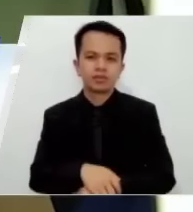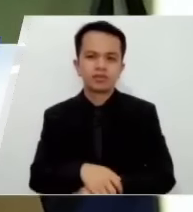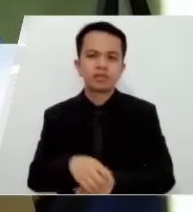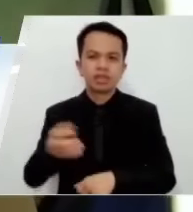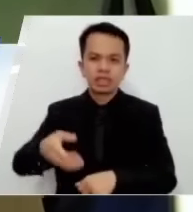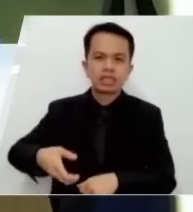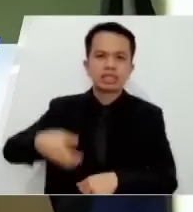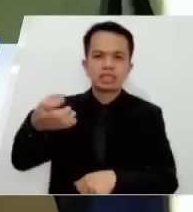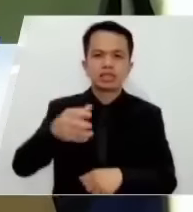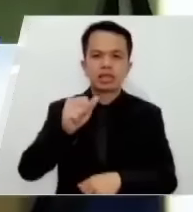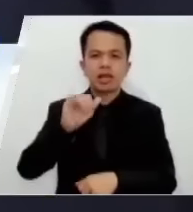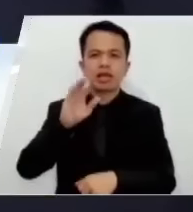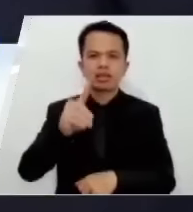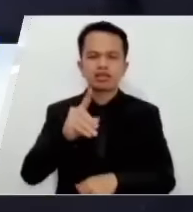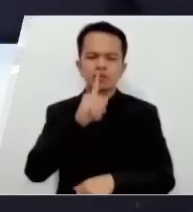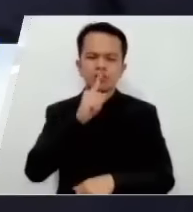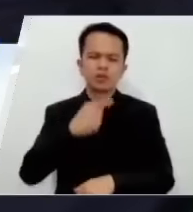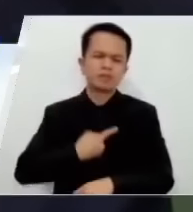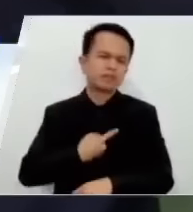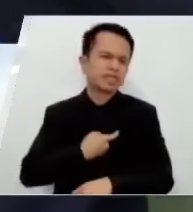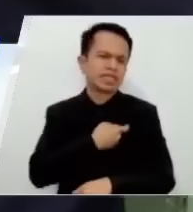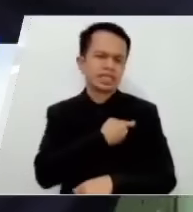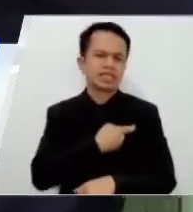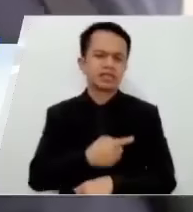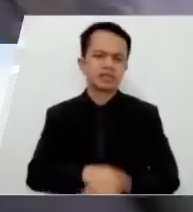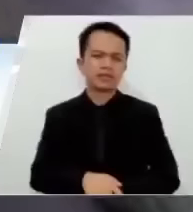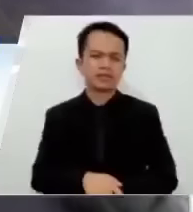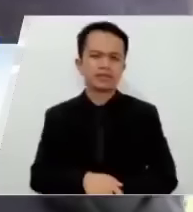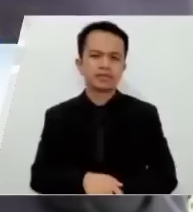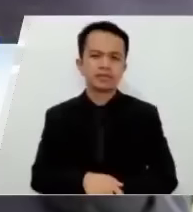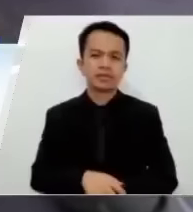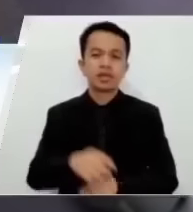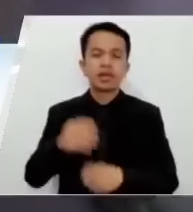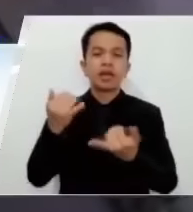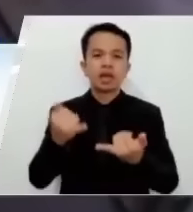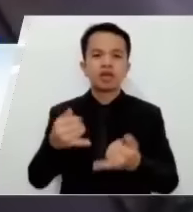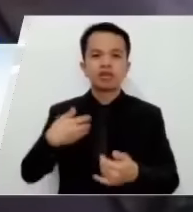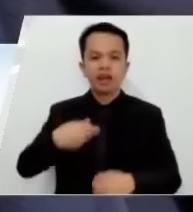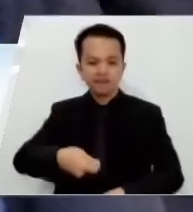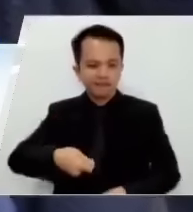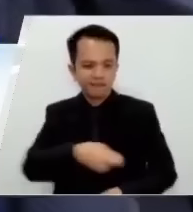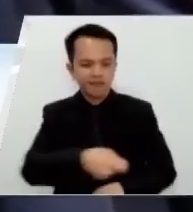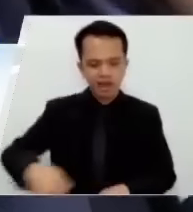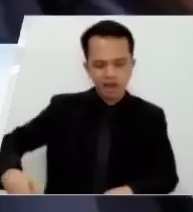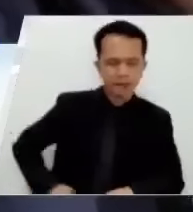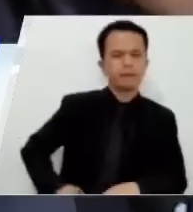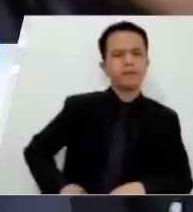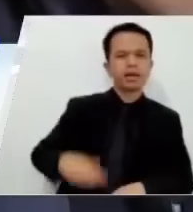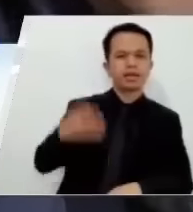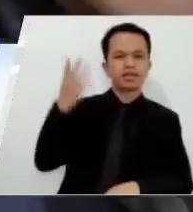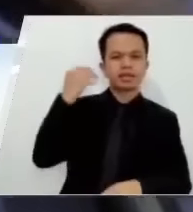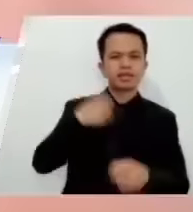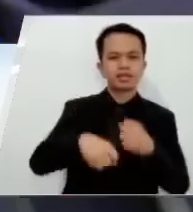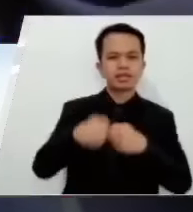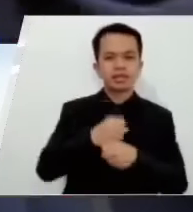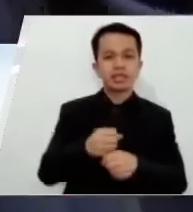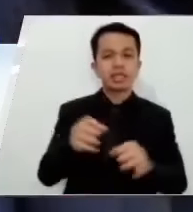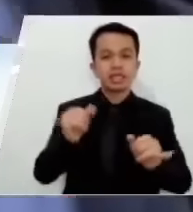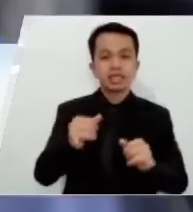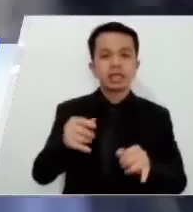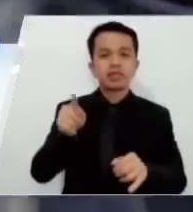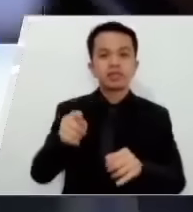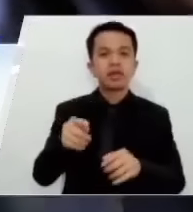masakit din po yung sabi niyo sir e si maricor nasaksak sa balikat Agosto nung nakarang taon habang naka roving duty sa